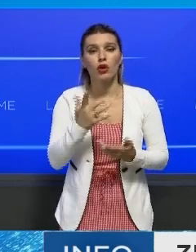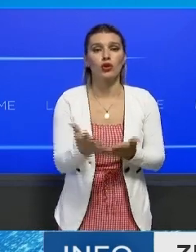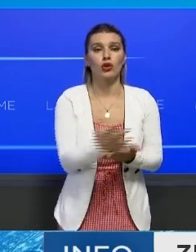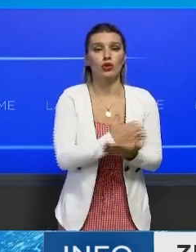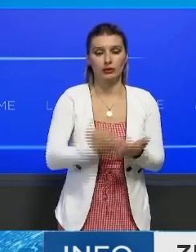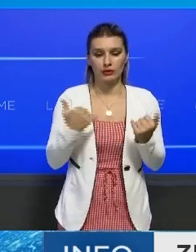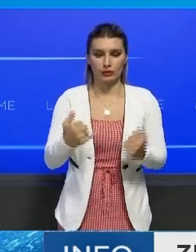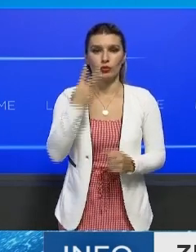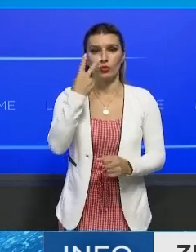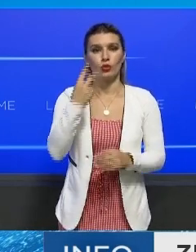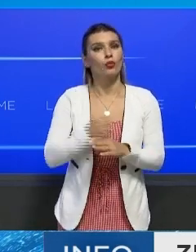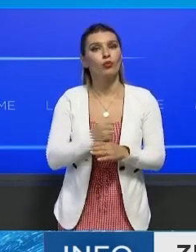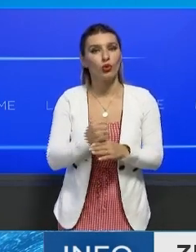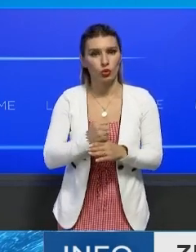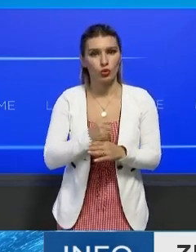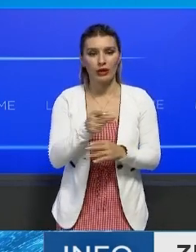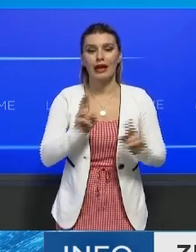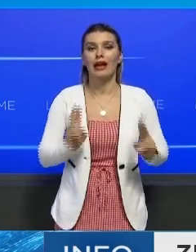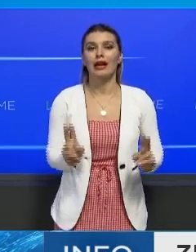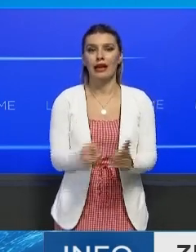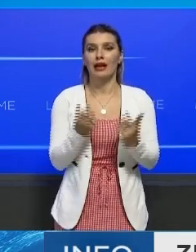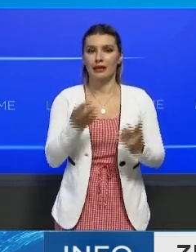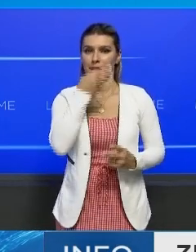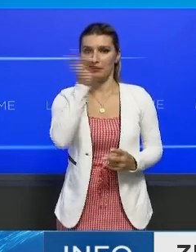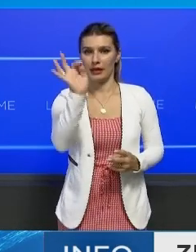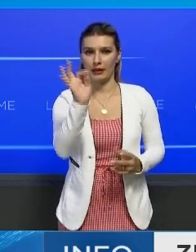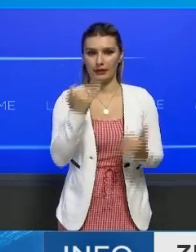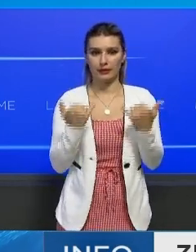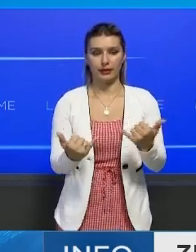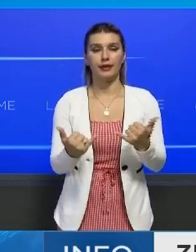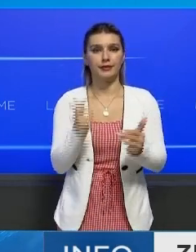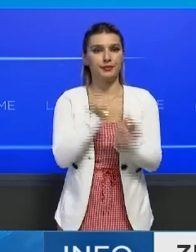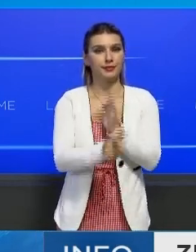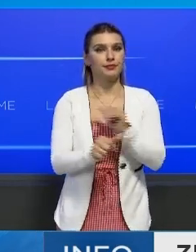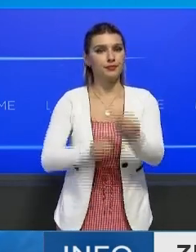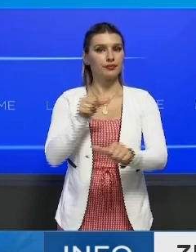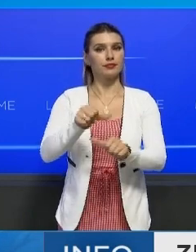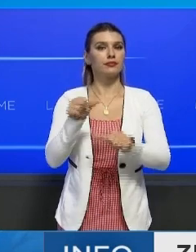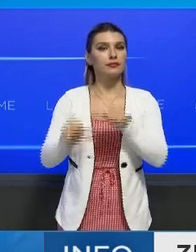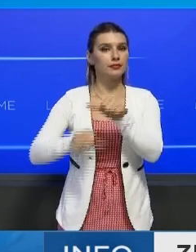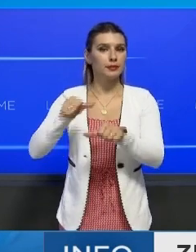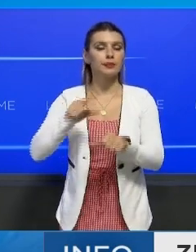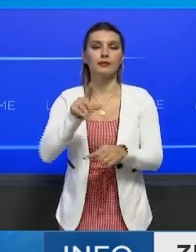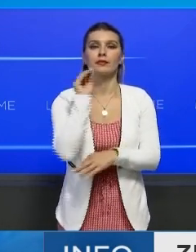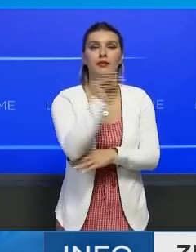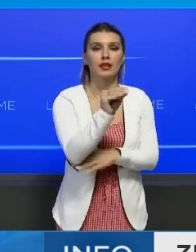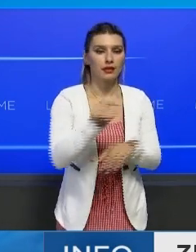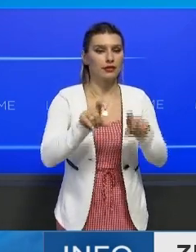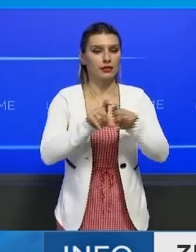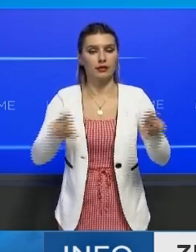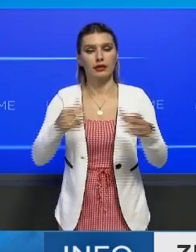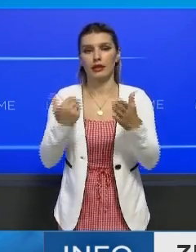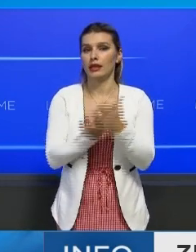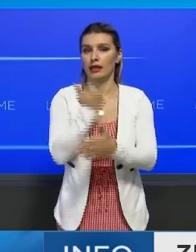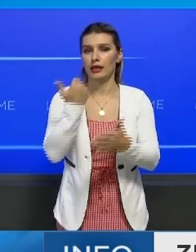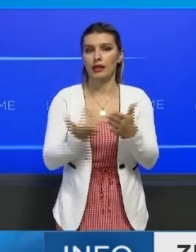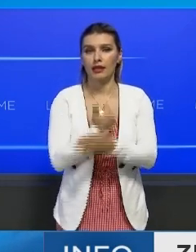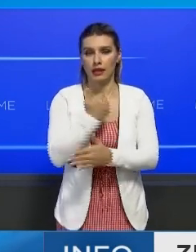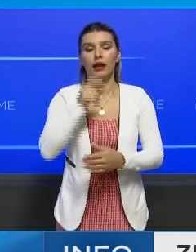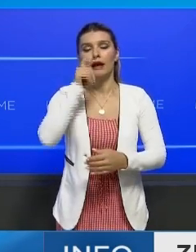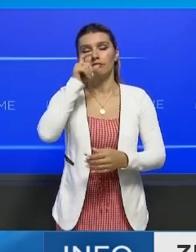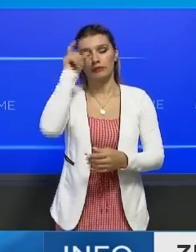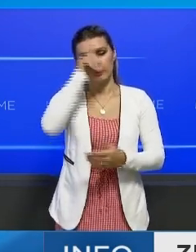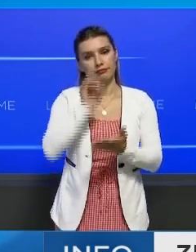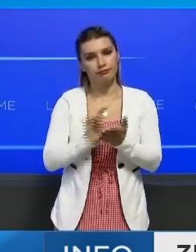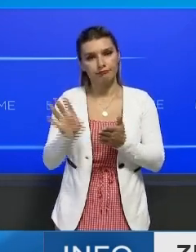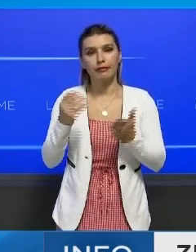këtë rast, këto lehtësira të cilat janë bënë dhe të bëjnë regjistrimin e targave ilegale në